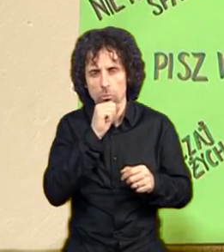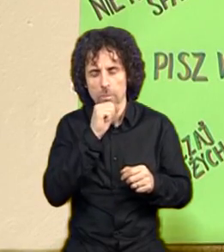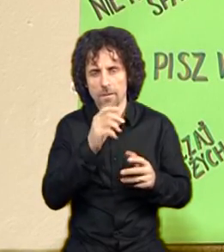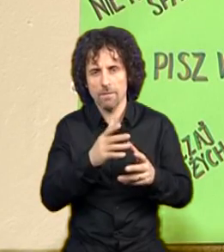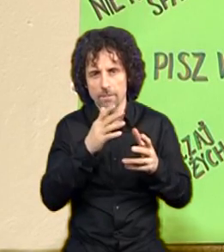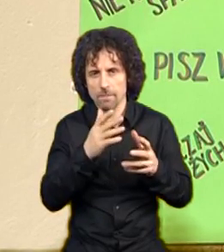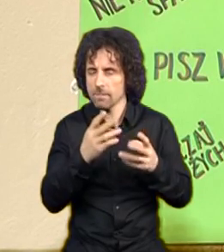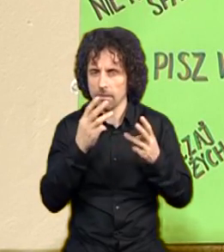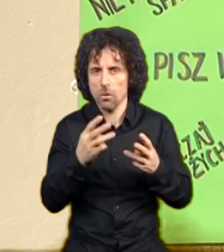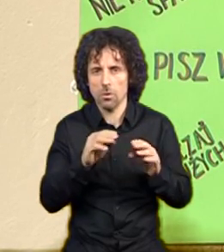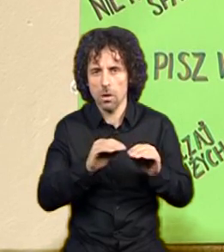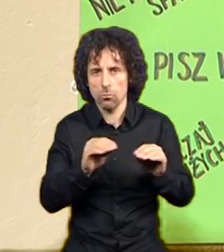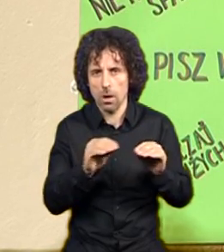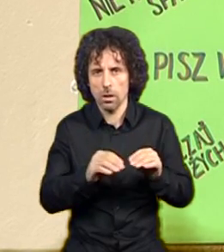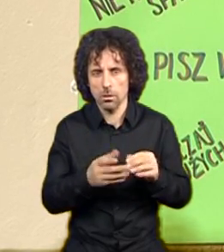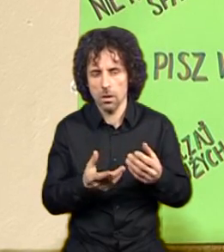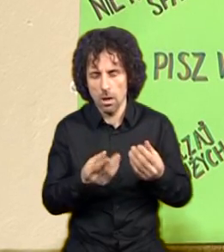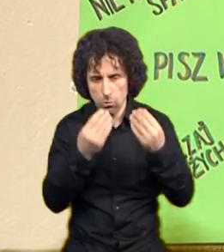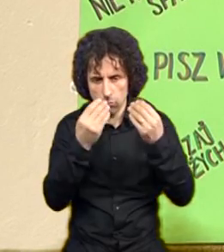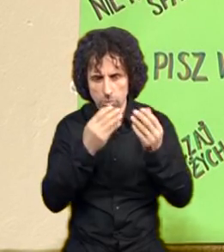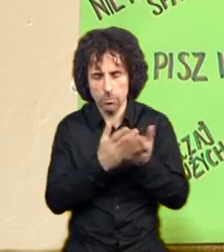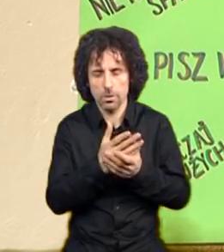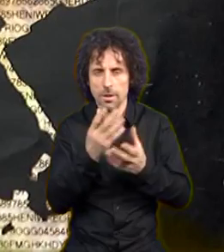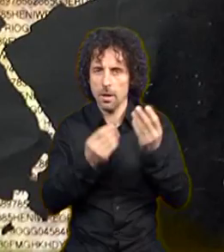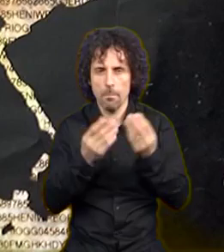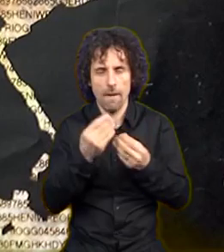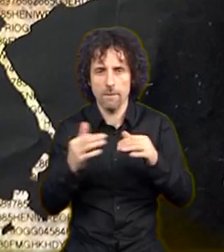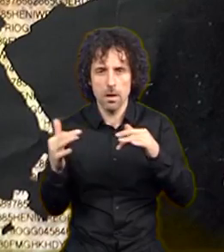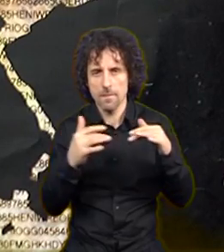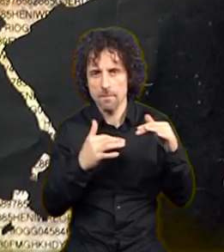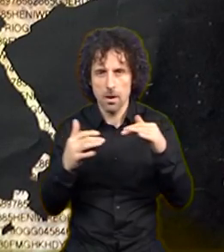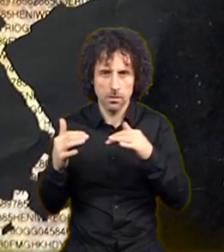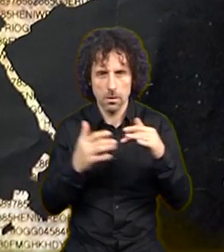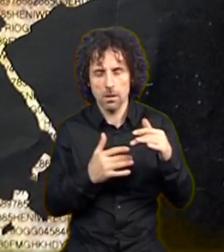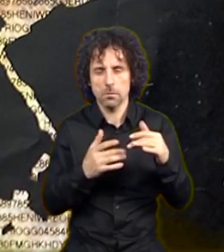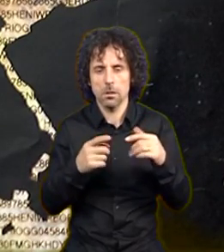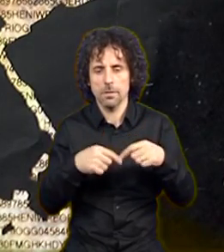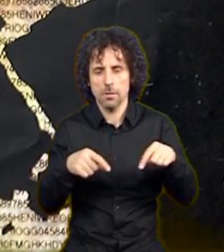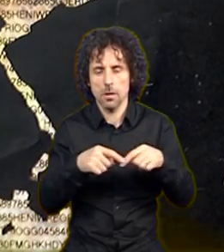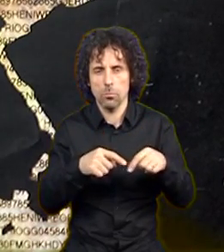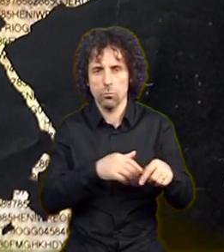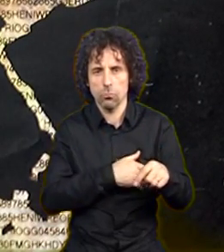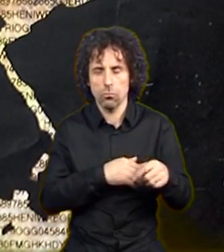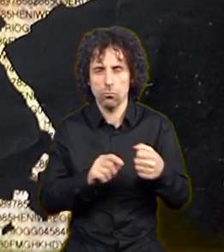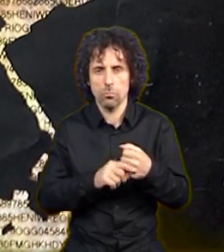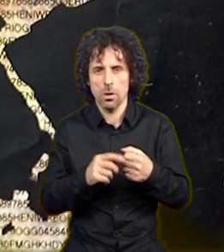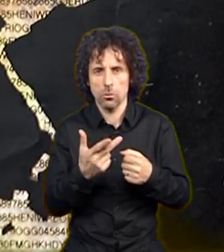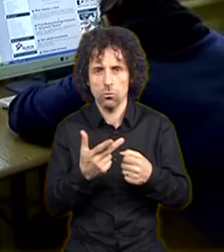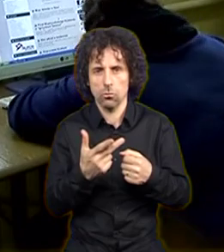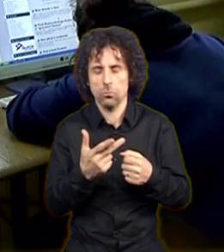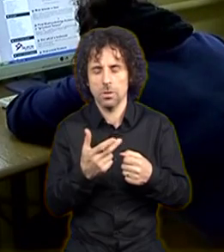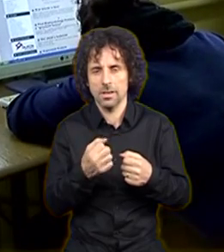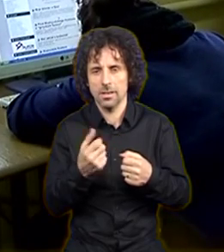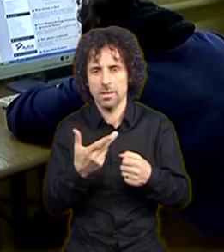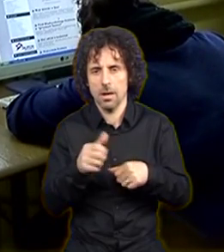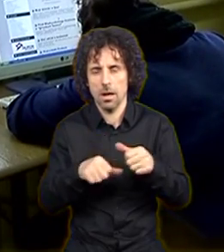Dlatego ogromnie ważna jest edukacja, a uczyć można również poprzez zabawę i rywalizację. Tak jest w zespole szkół nr 3.